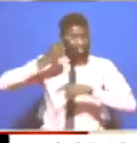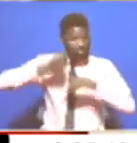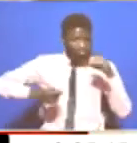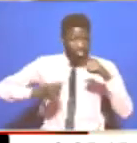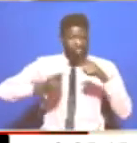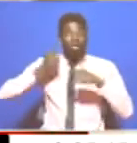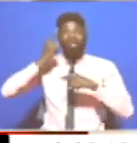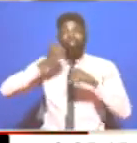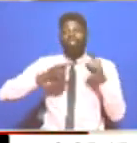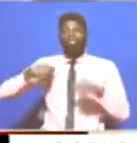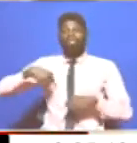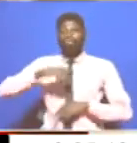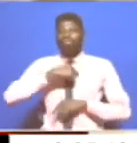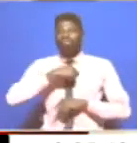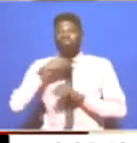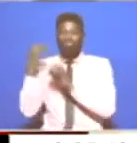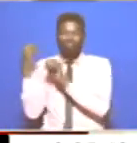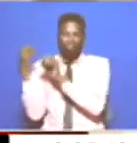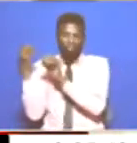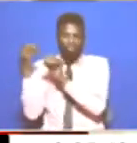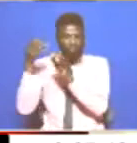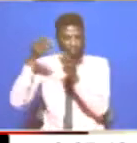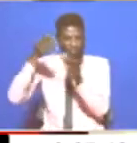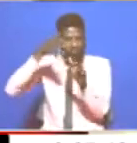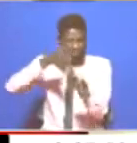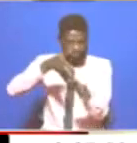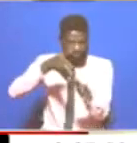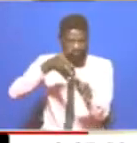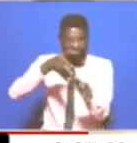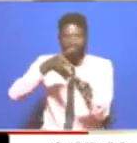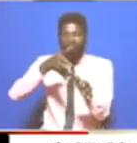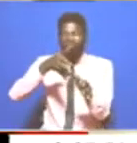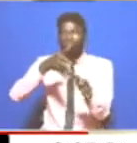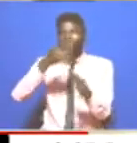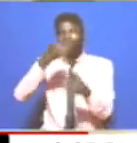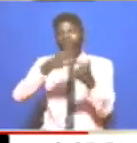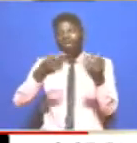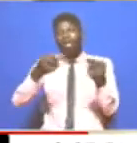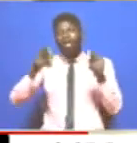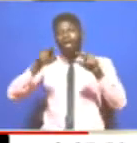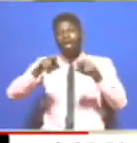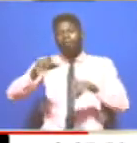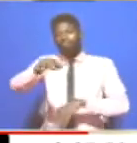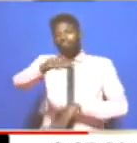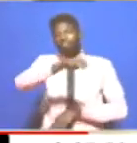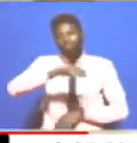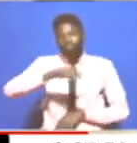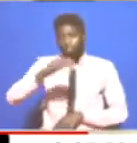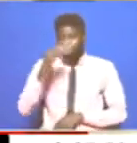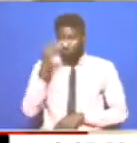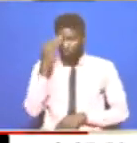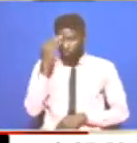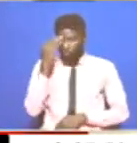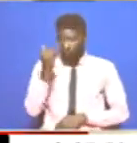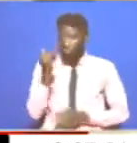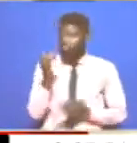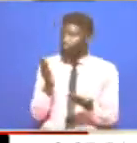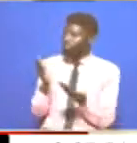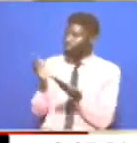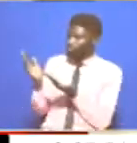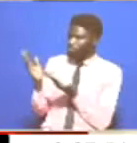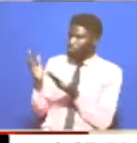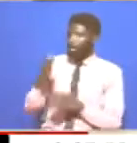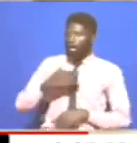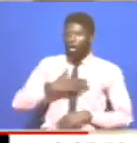huwa tunakuja hapa tukiangalia ni kitu gani kinatembea hapa na kitu gani kinakaa hapa hivi. Kwa sababu huu ni mradi wetu